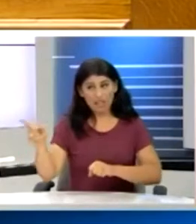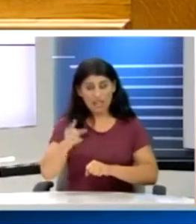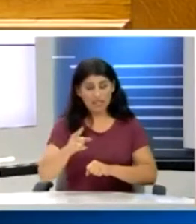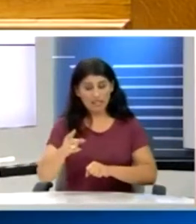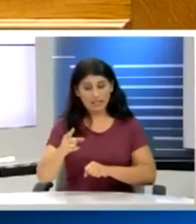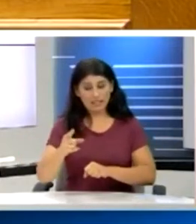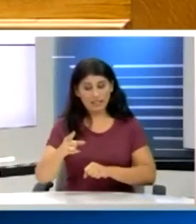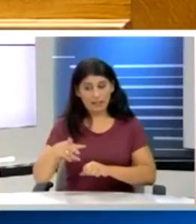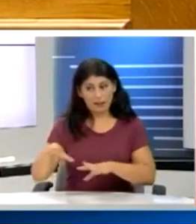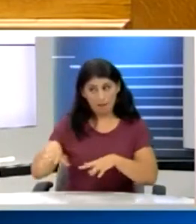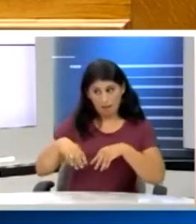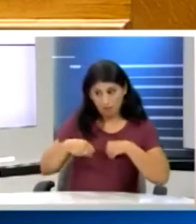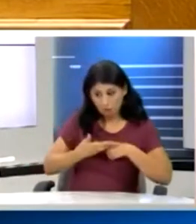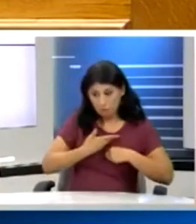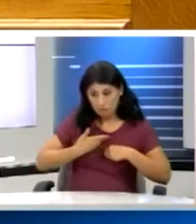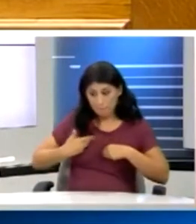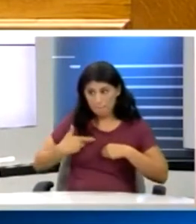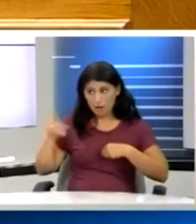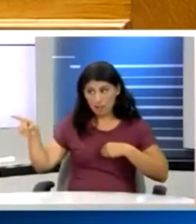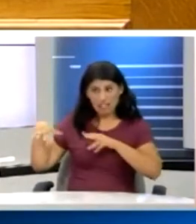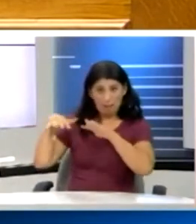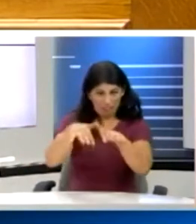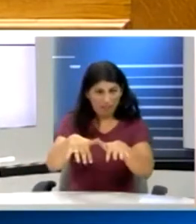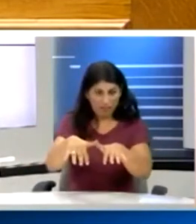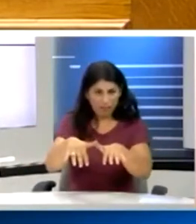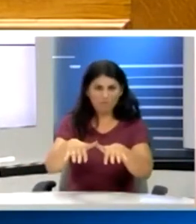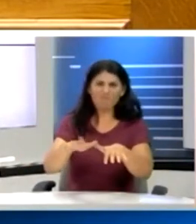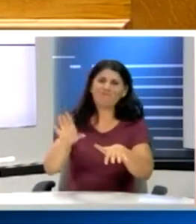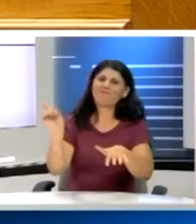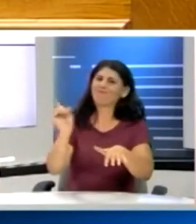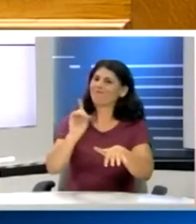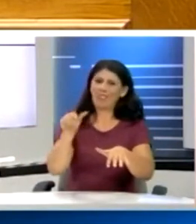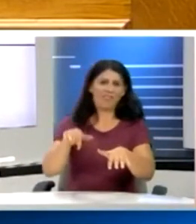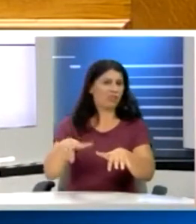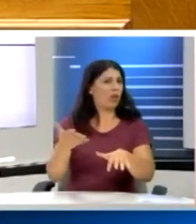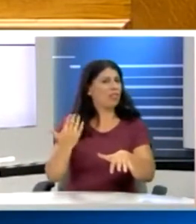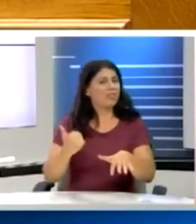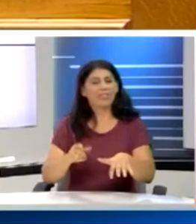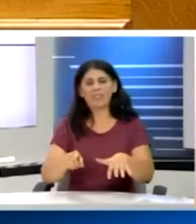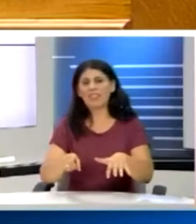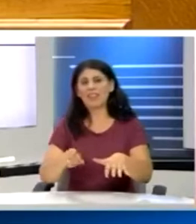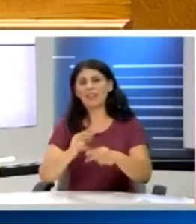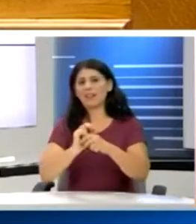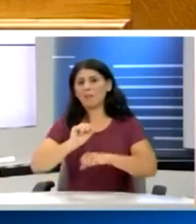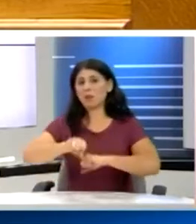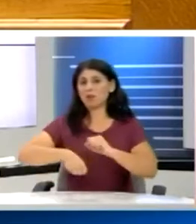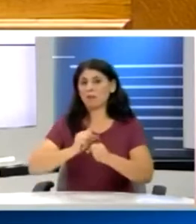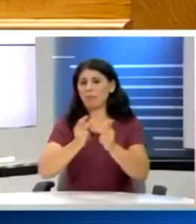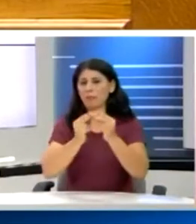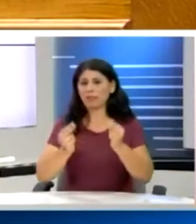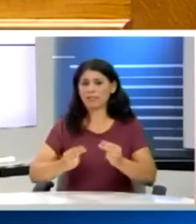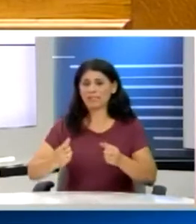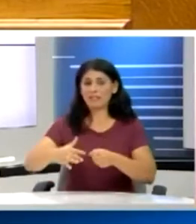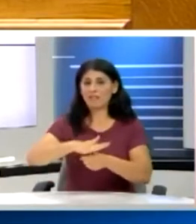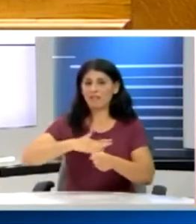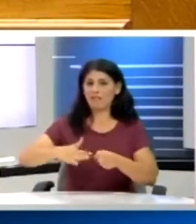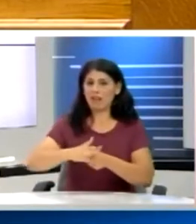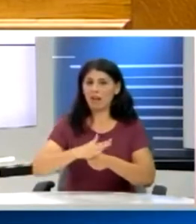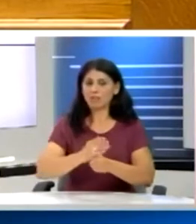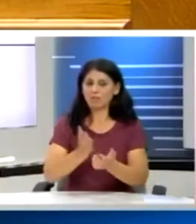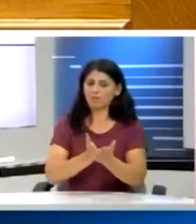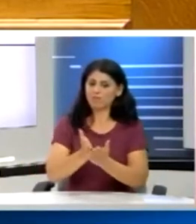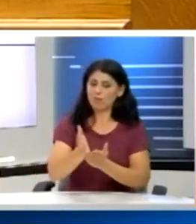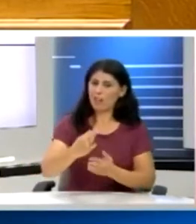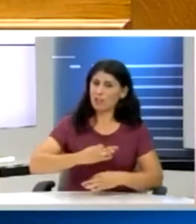επίθεση. Δυστυχώς όμως δεν πρόκειται για μια προσπάθεια αποτελεσματικότητας στη βάση της αξιοκρατίας και